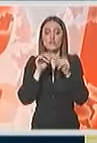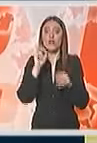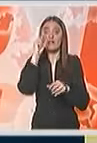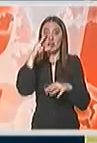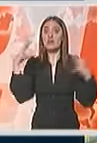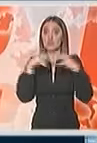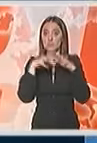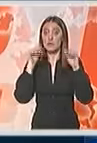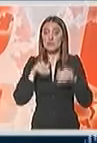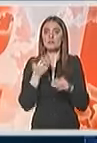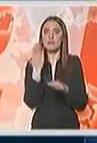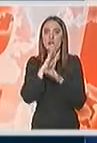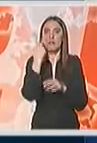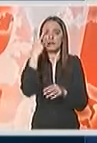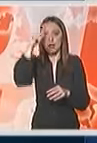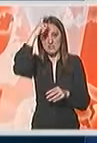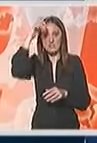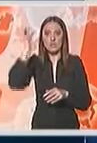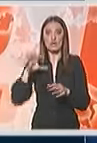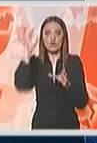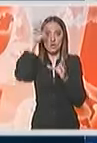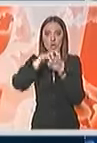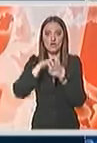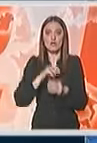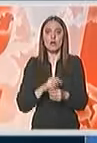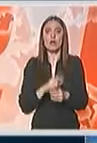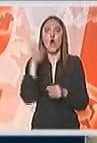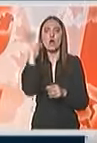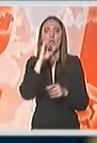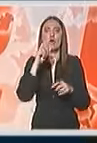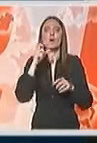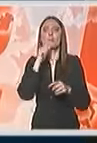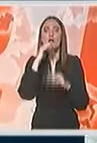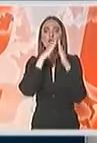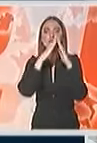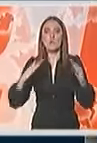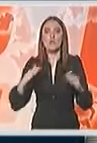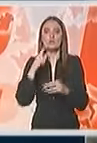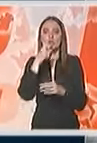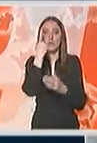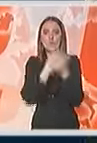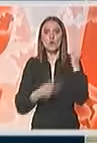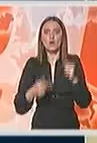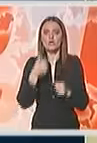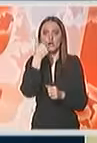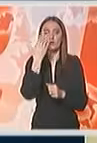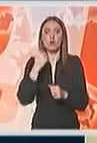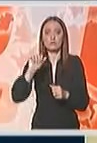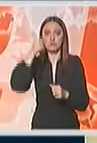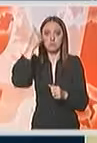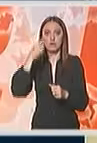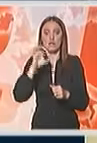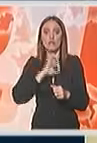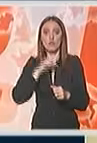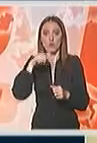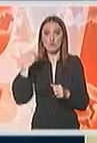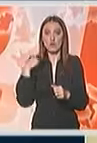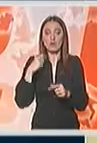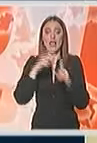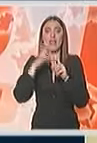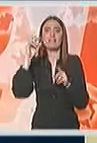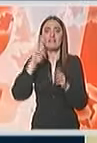13 utakmica uz nastupe trojice srpskih košarkaša. U Oklahoma City u domaći Thunder poražen je od jednog od favorita za titulu ove godine